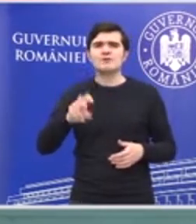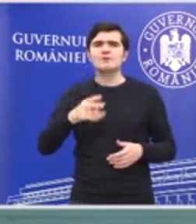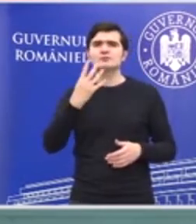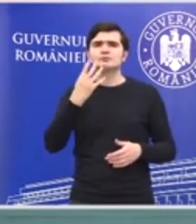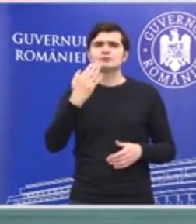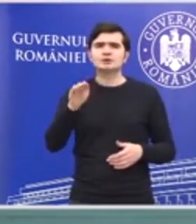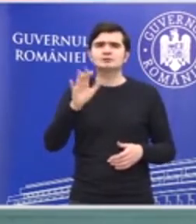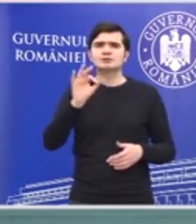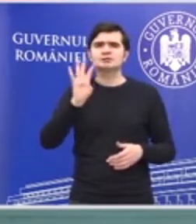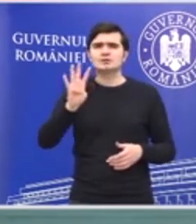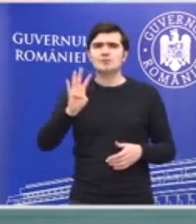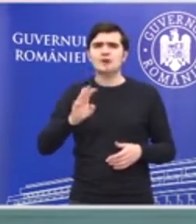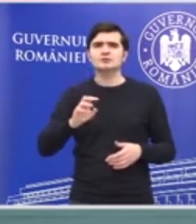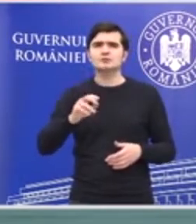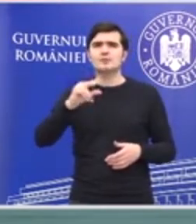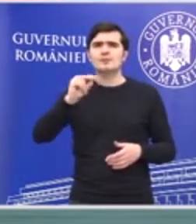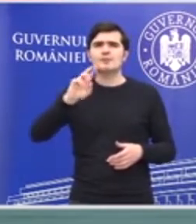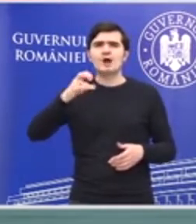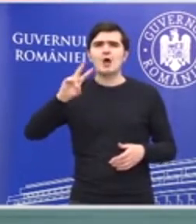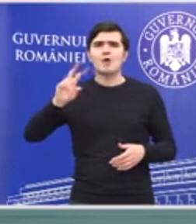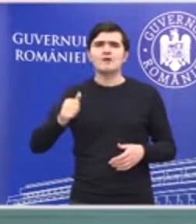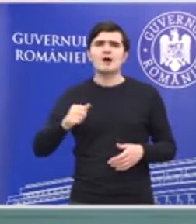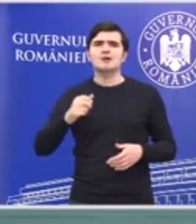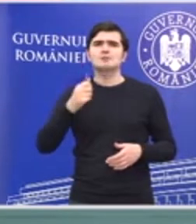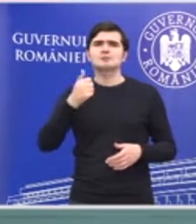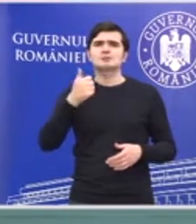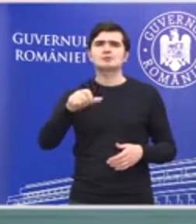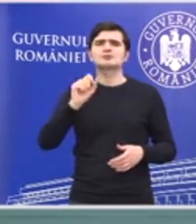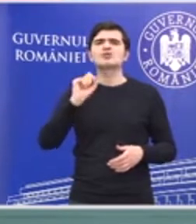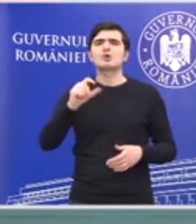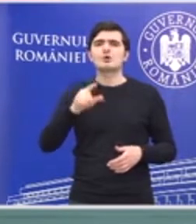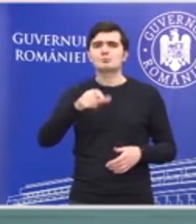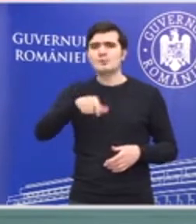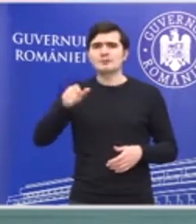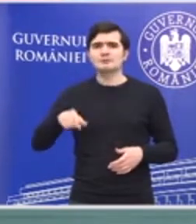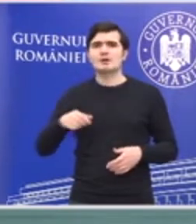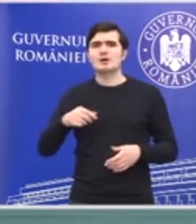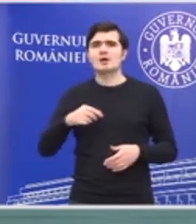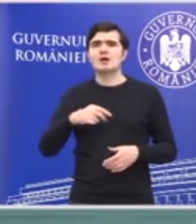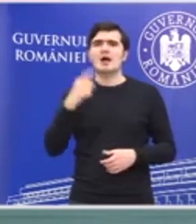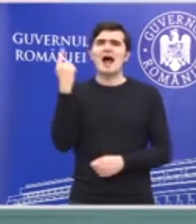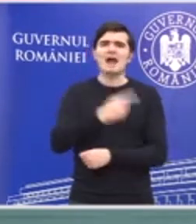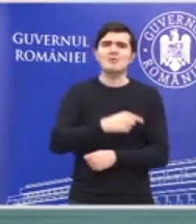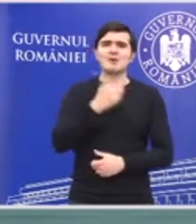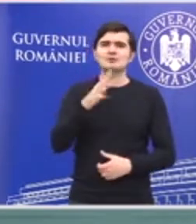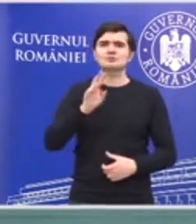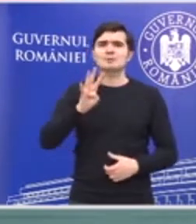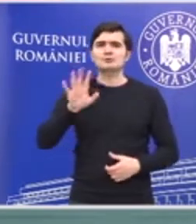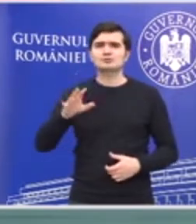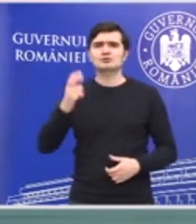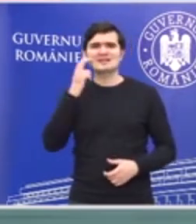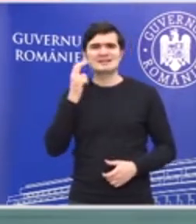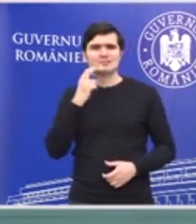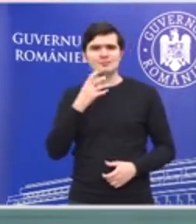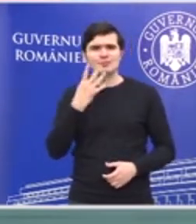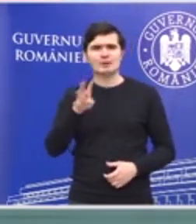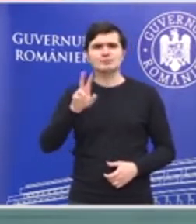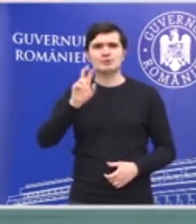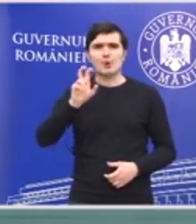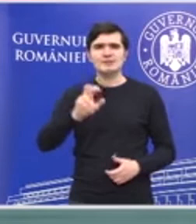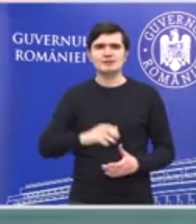654 de persoane, Prahova, 612 persoane, Alba, 545 și Sibiu,